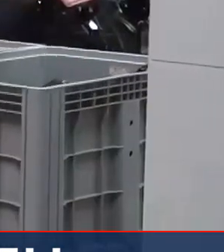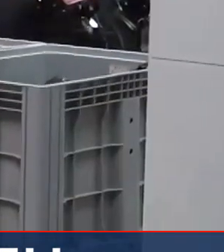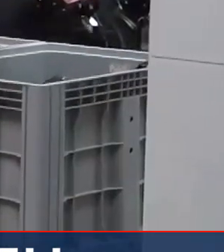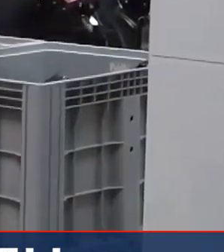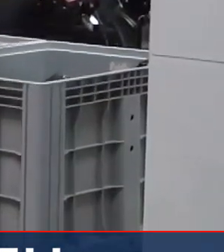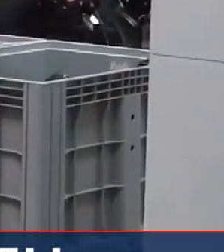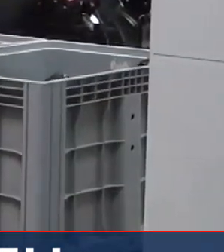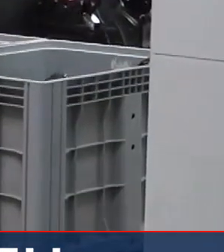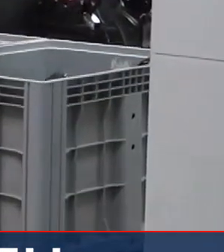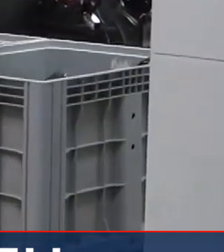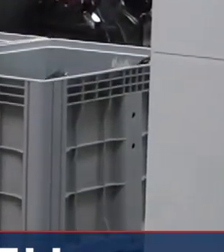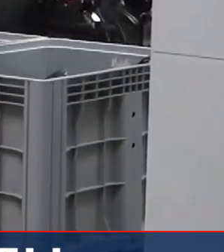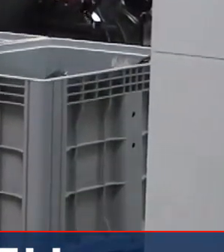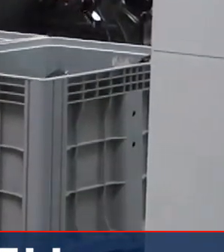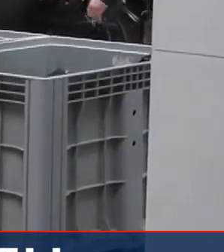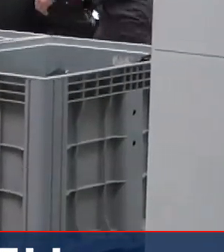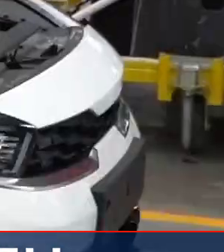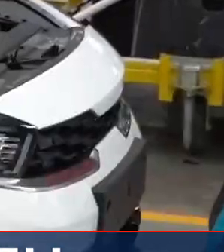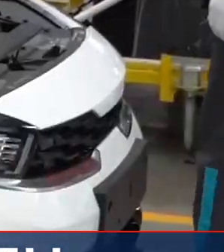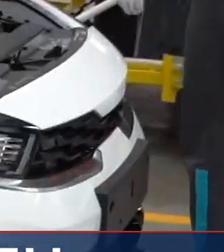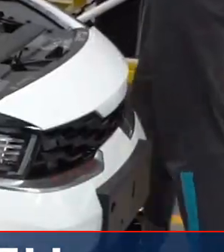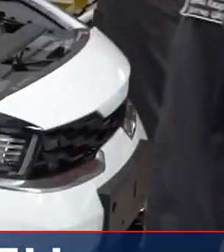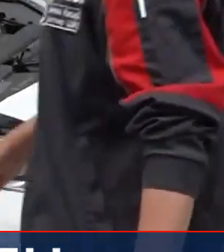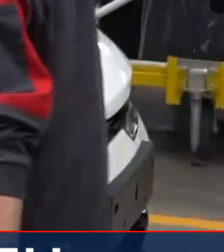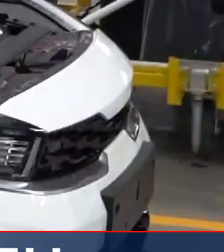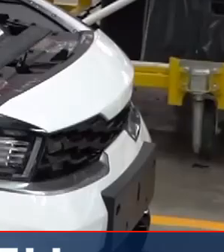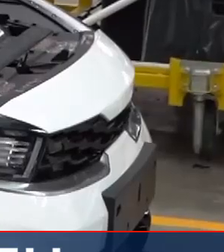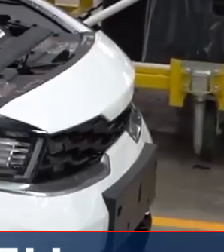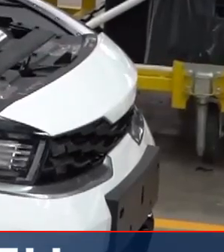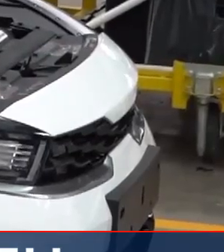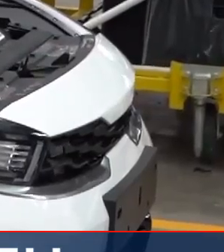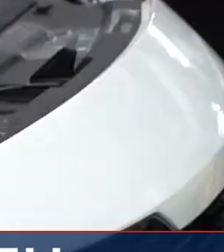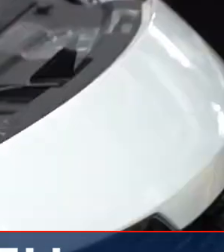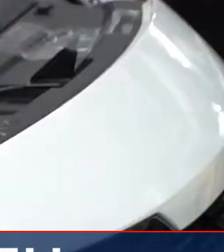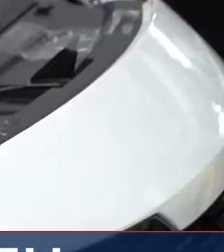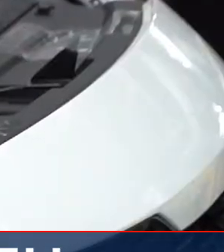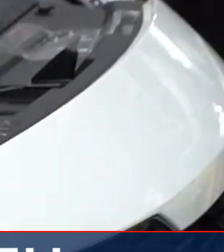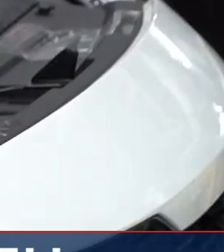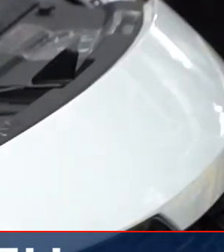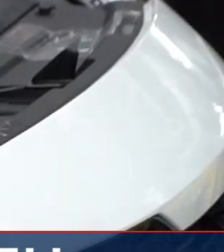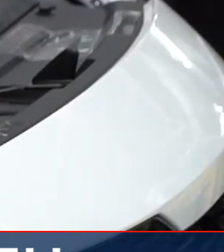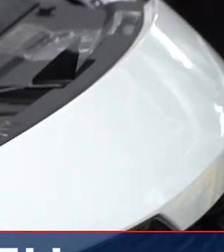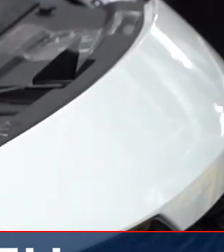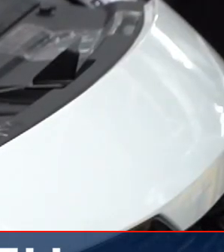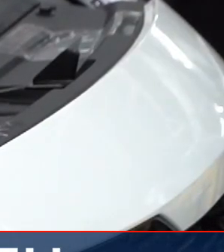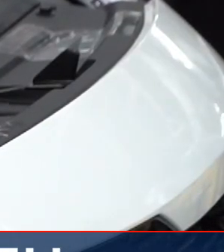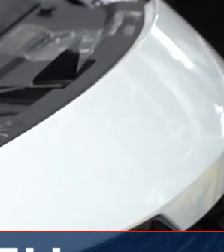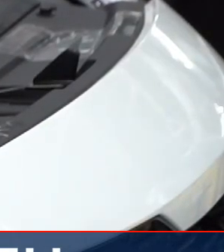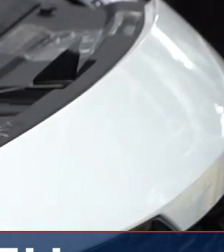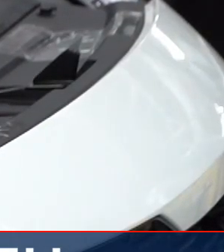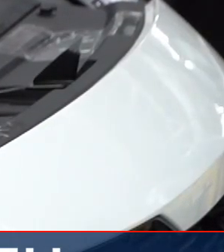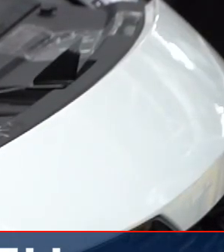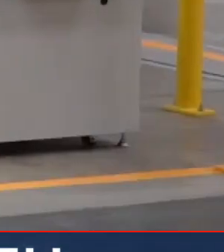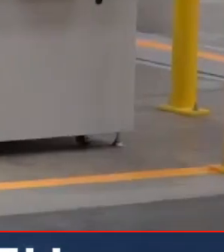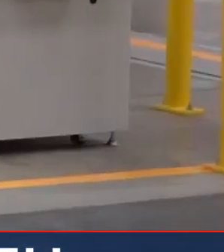қол жеткізіп, 90 мың автомобиль шығарған. Осылайша бұл көрсеткіш Қазақстан нарығында шыққан көліктердің 63% құрады. Биыл да